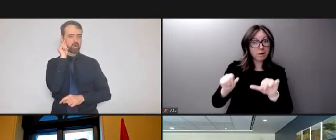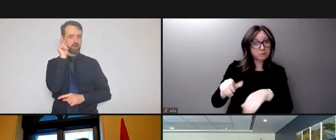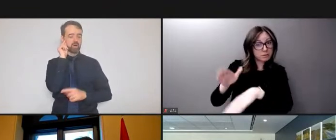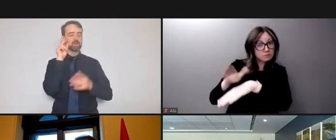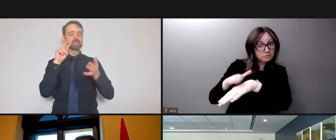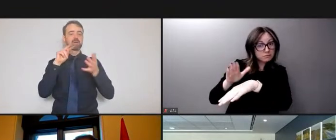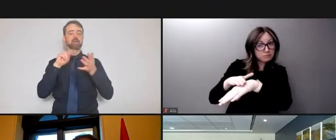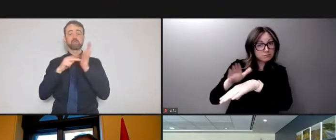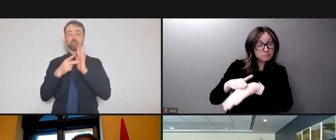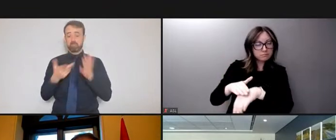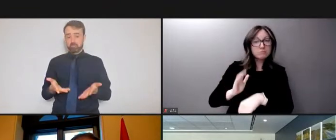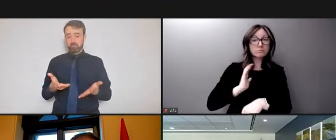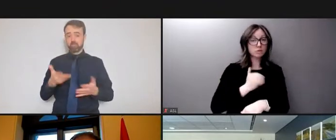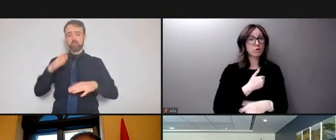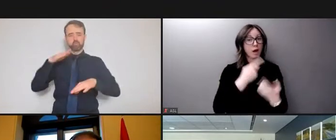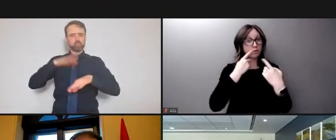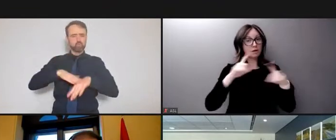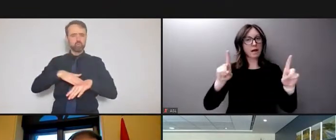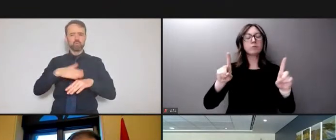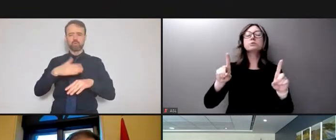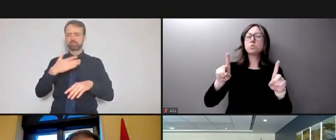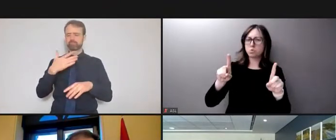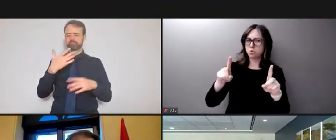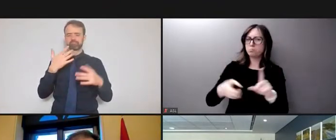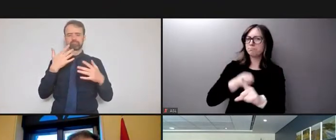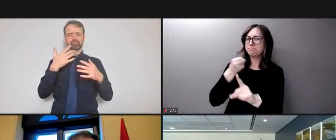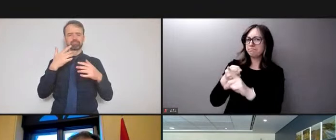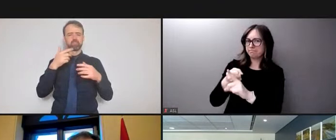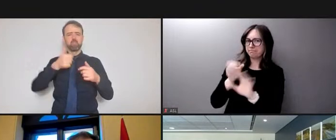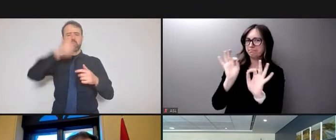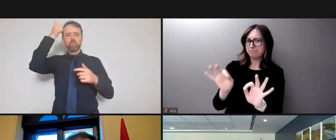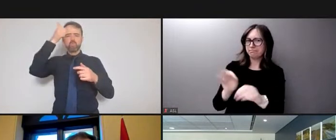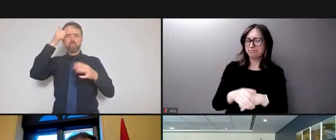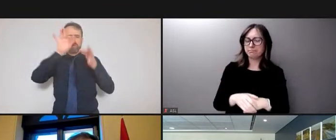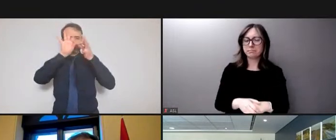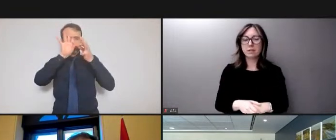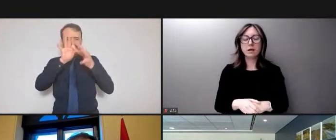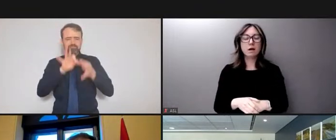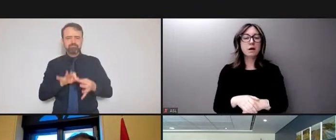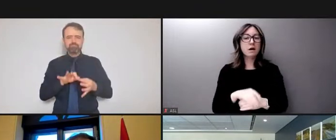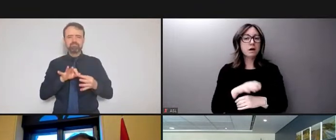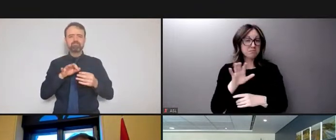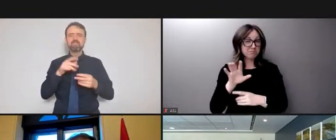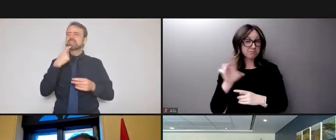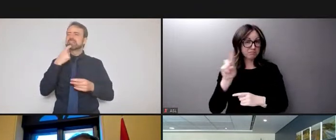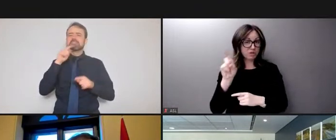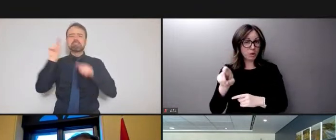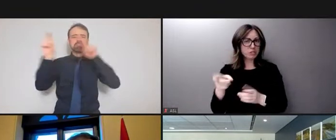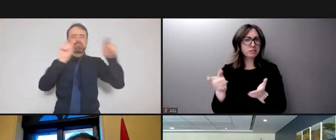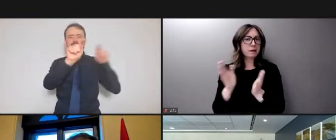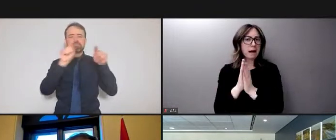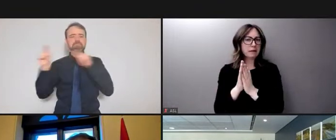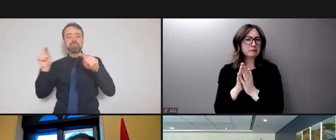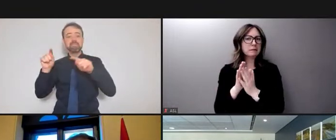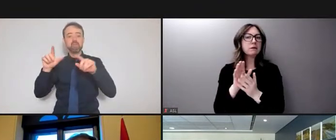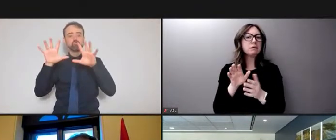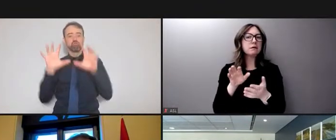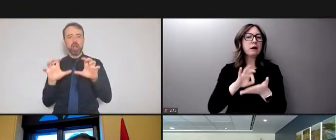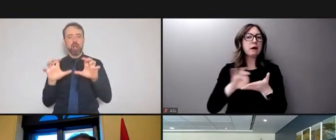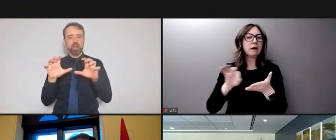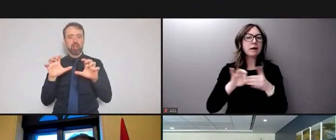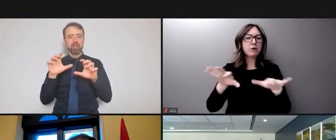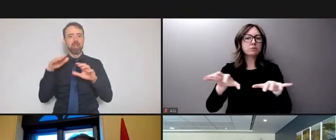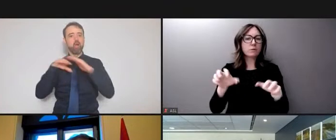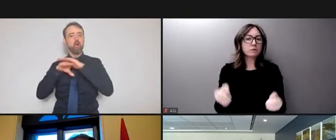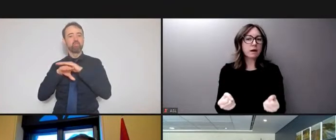détails du nombre de camps qui sont gêlés, les forces policières,